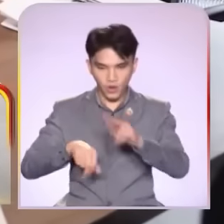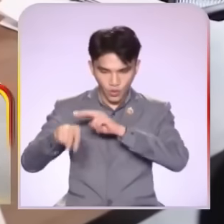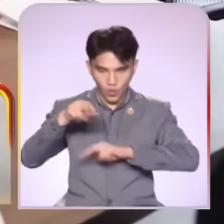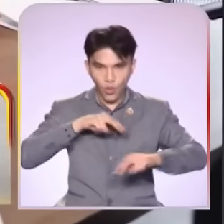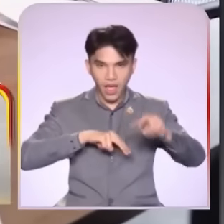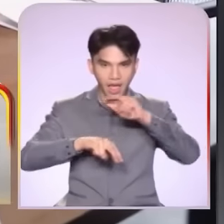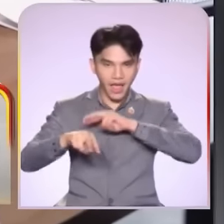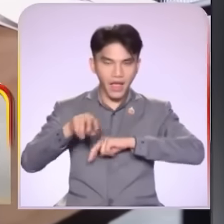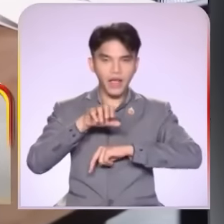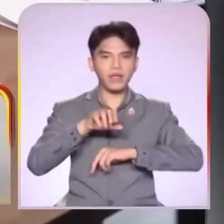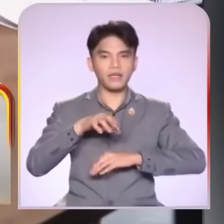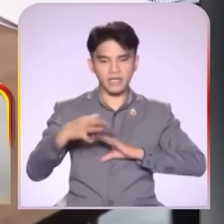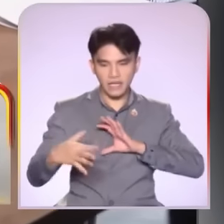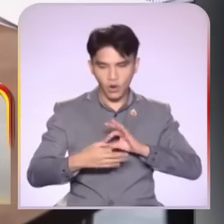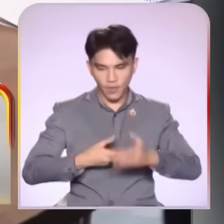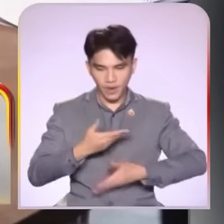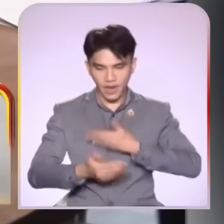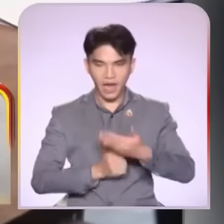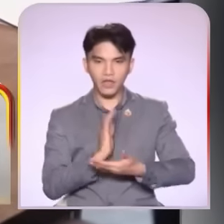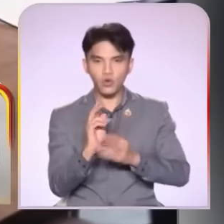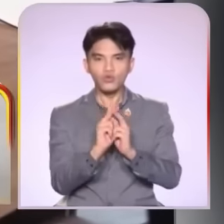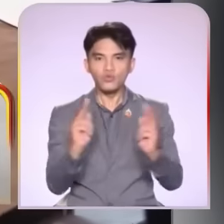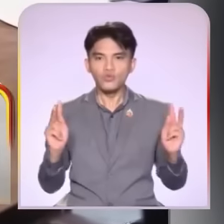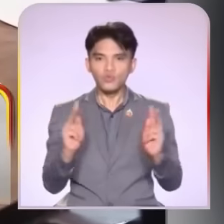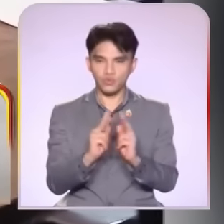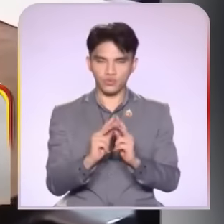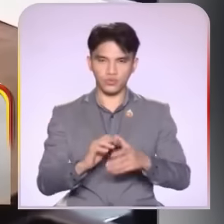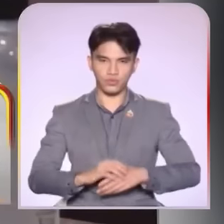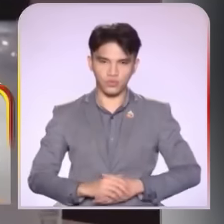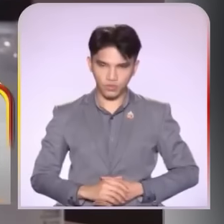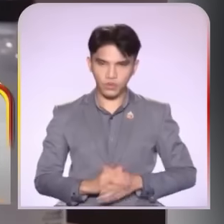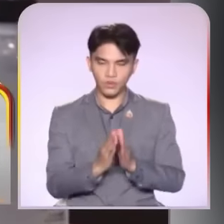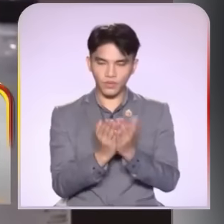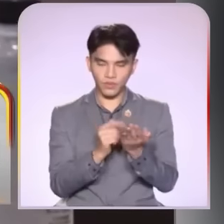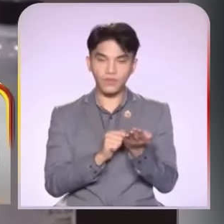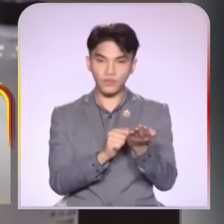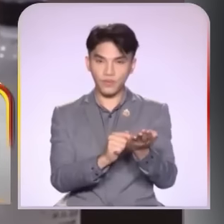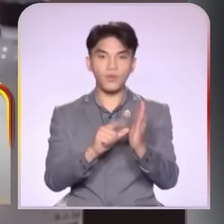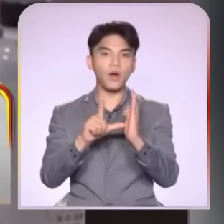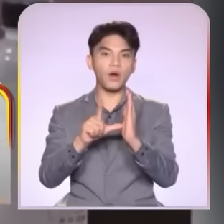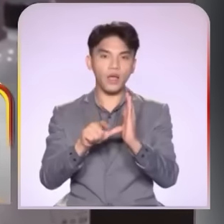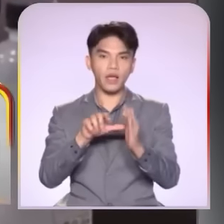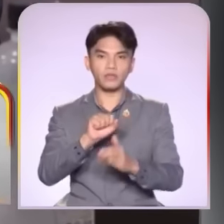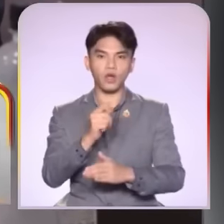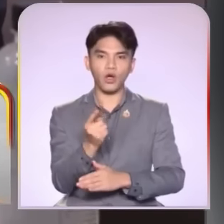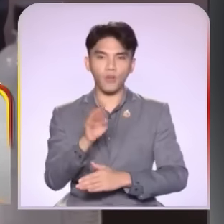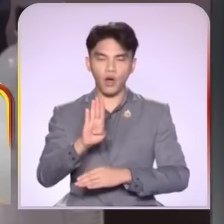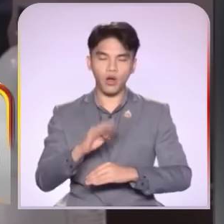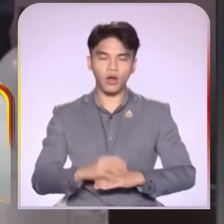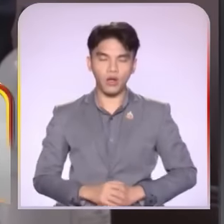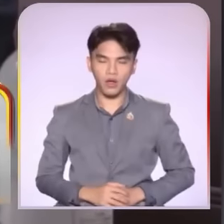องผู้บริโภคด้านธุรกิจขายตรงสำนักงานคณะกรรมการคุ้มครองผู้บริโภคก็ทำหนังสือถึงเลขาสคบใน